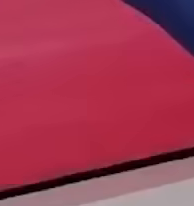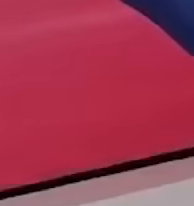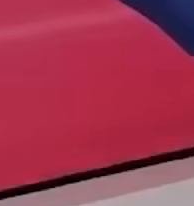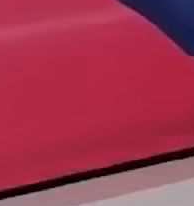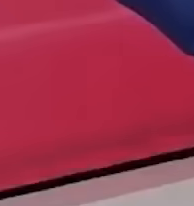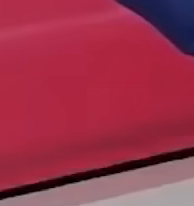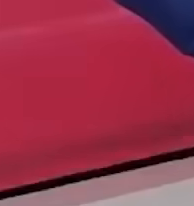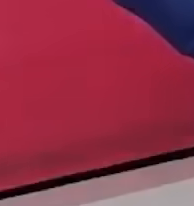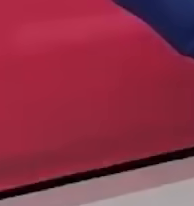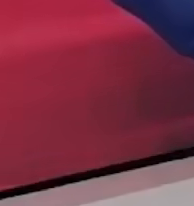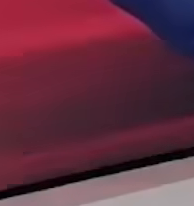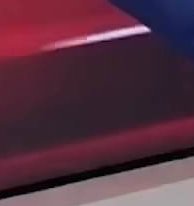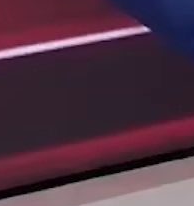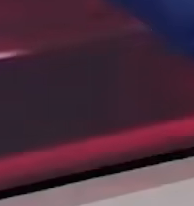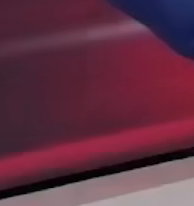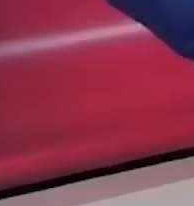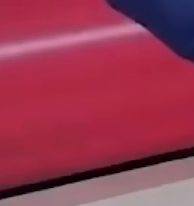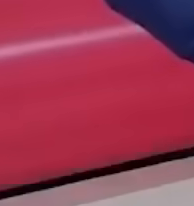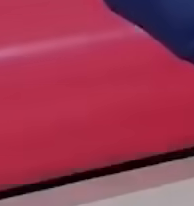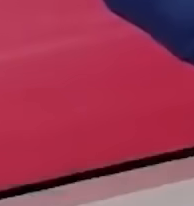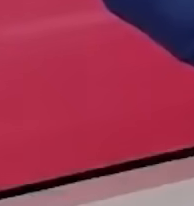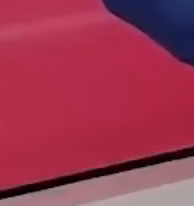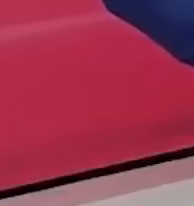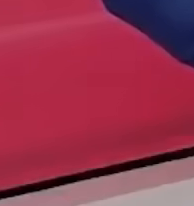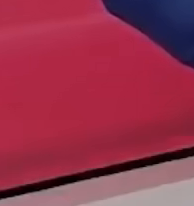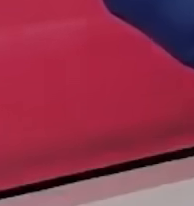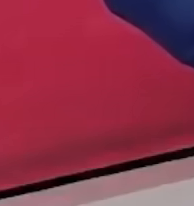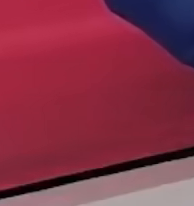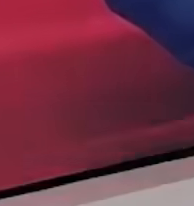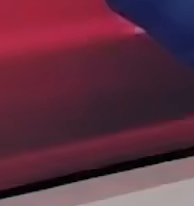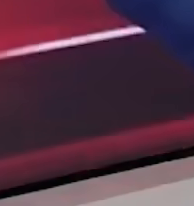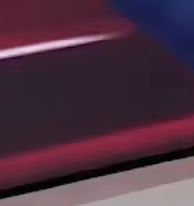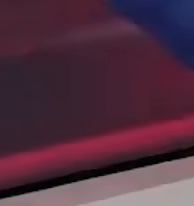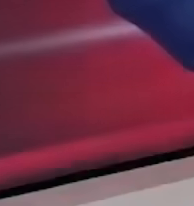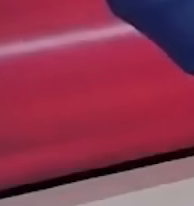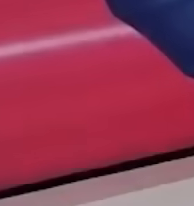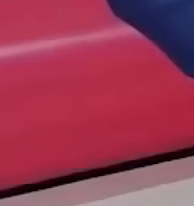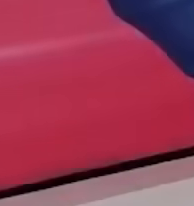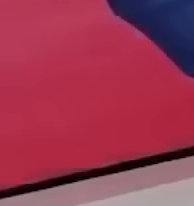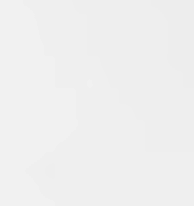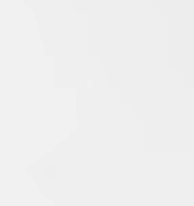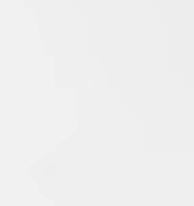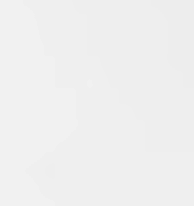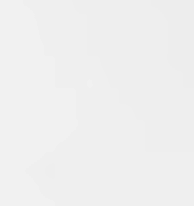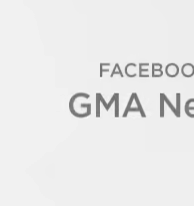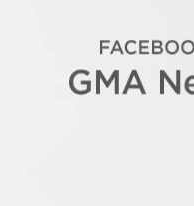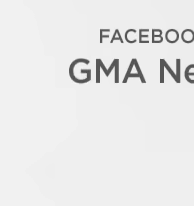abroad, samahan niyo kami sa GMA Pinoy TV at sa www.gmanews.tv.